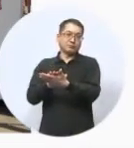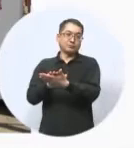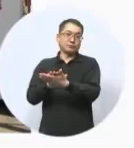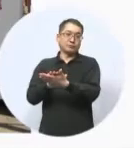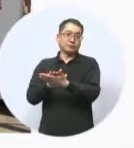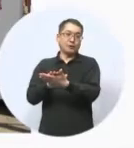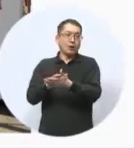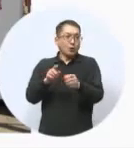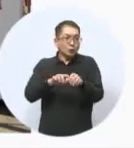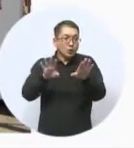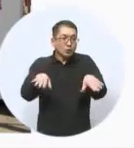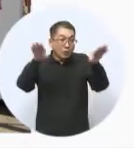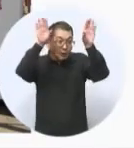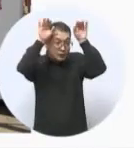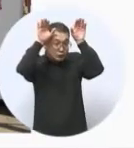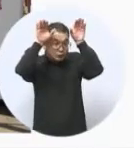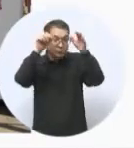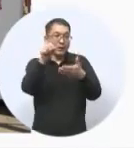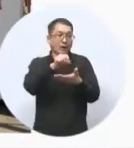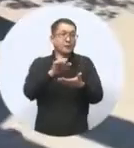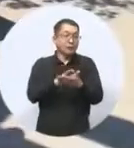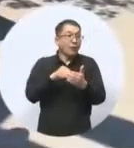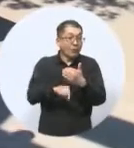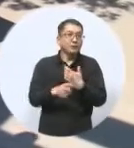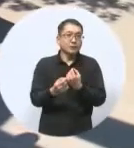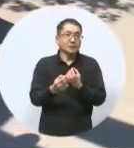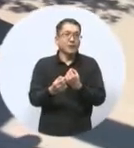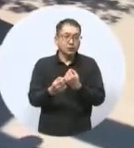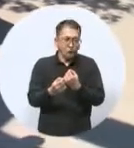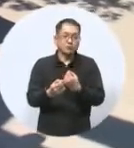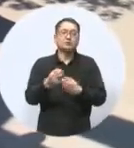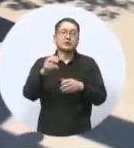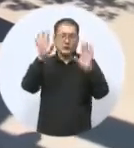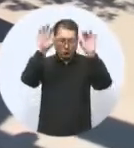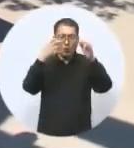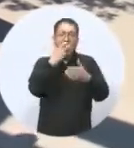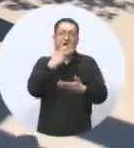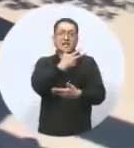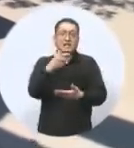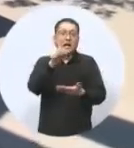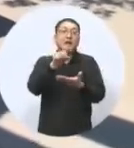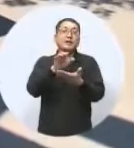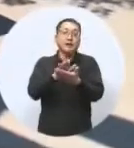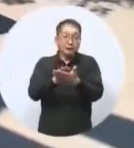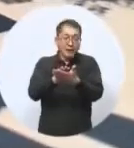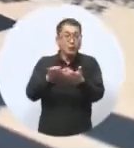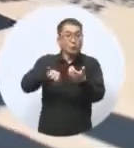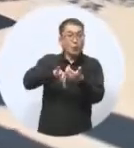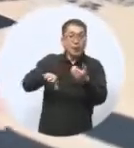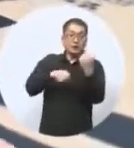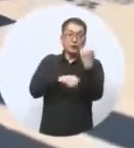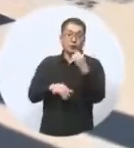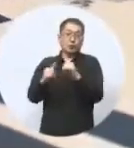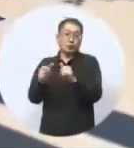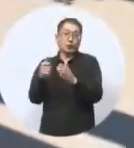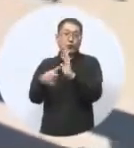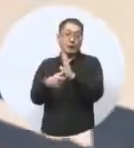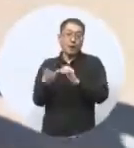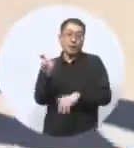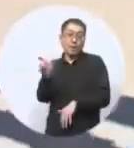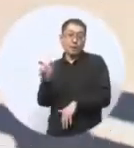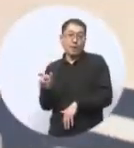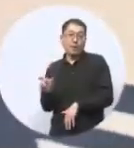ぐらいの、 今年は犬があったわけですね。 そうですね、犬という字が書かれて、それにまあ、ここの地元の人たちの名前が入っ